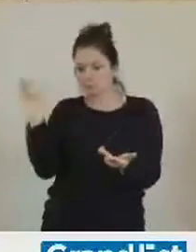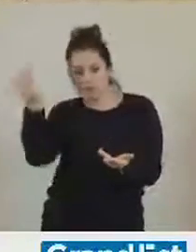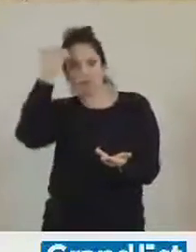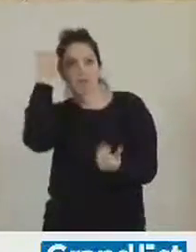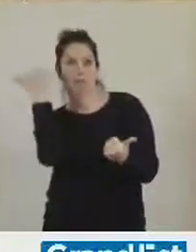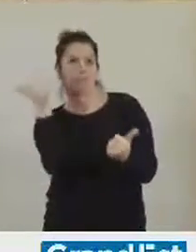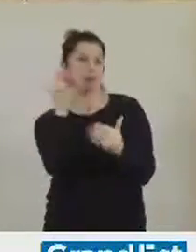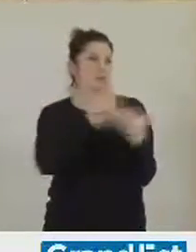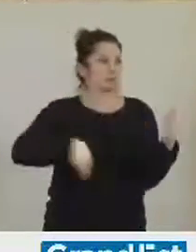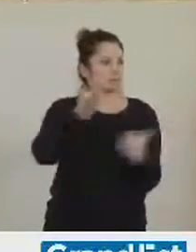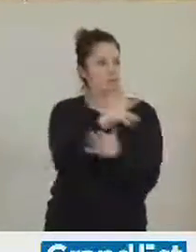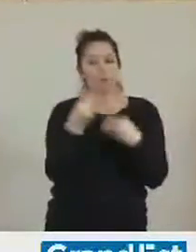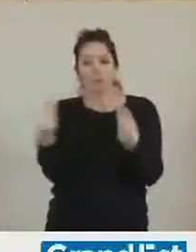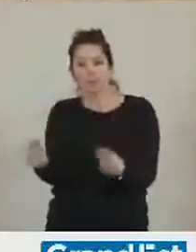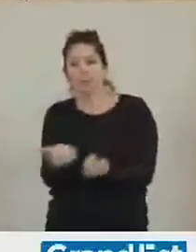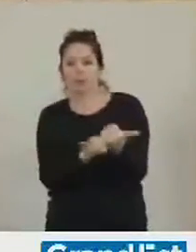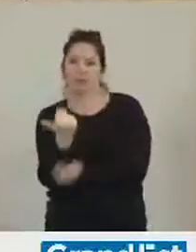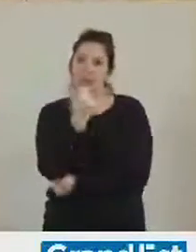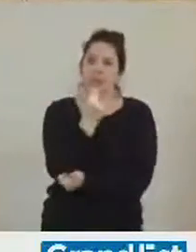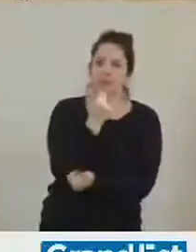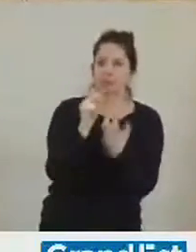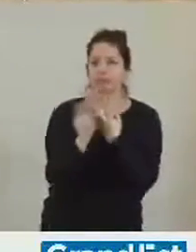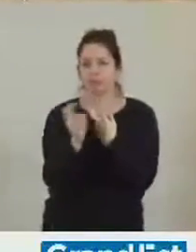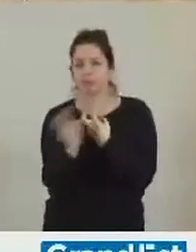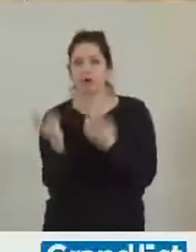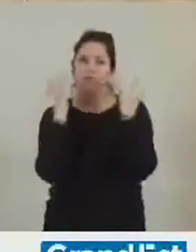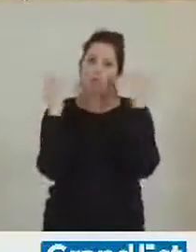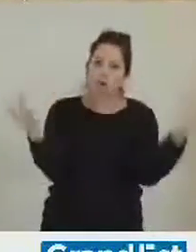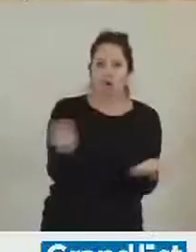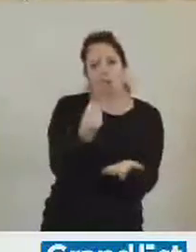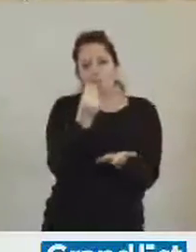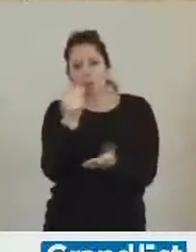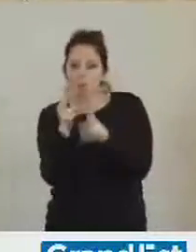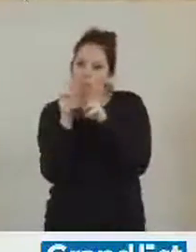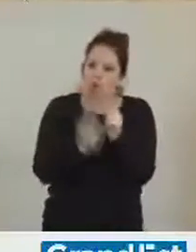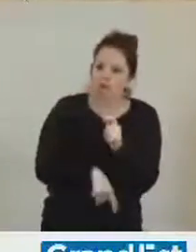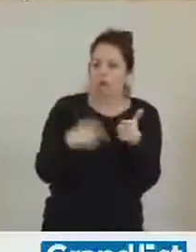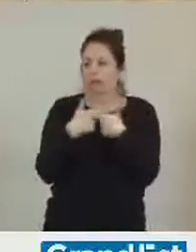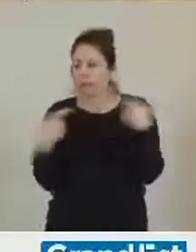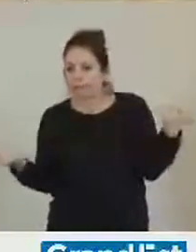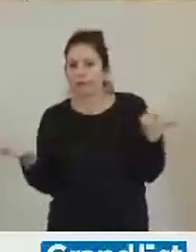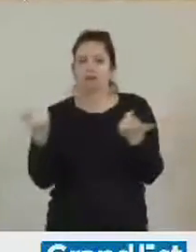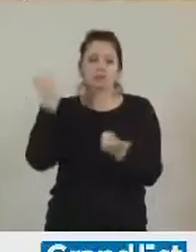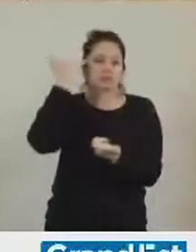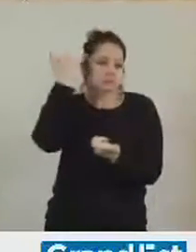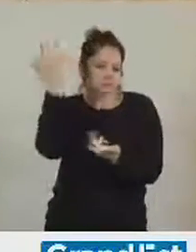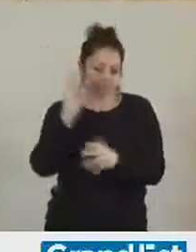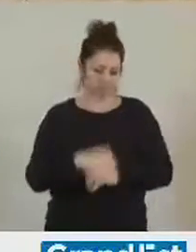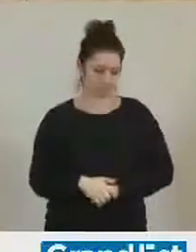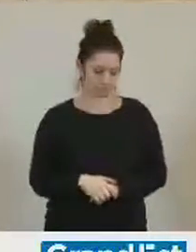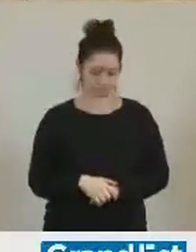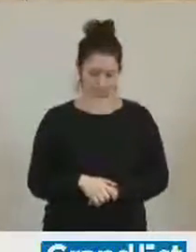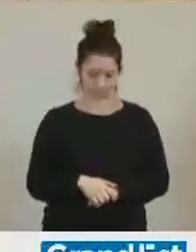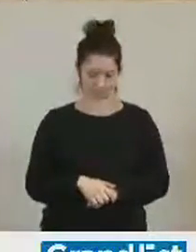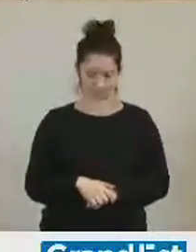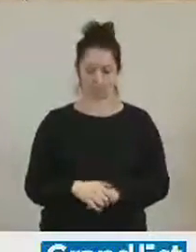utiles au quotidien, tant dans le transport, l'accès à la culture, bons plans, informations utiles et coup de cœur. Dans le cadre de la mobilité, un